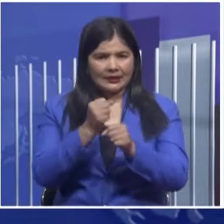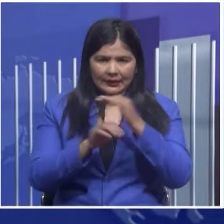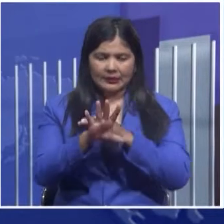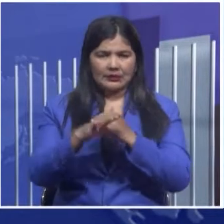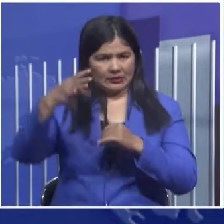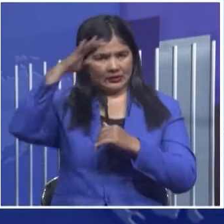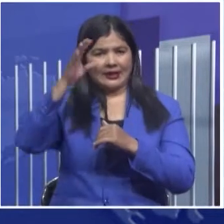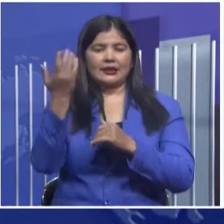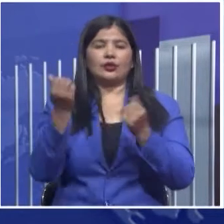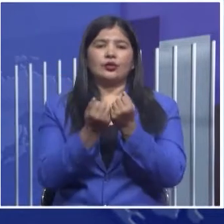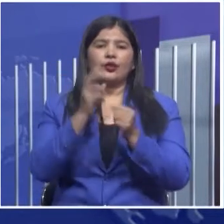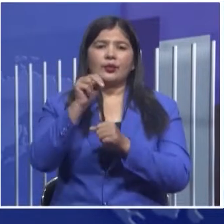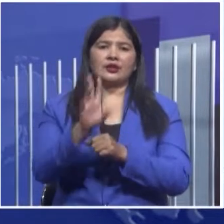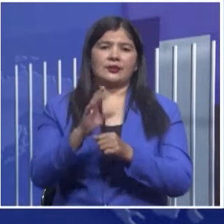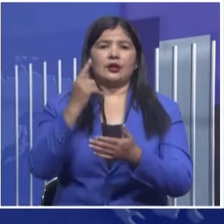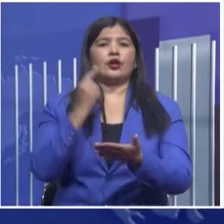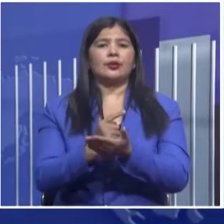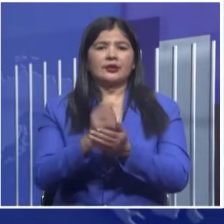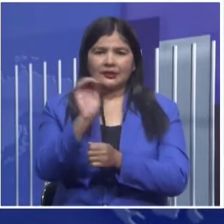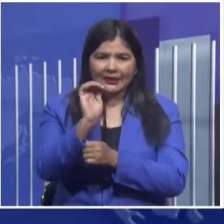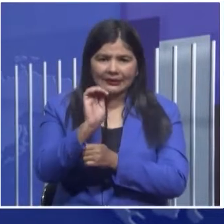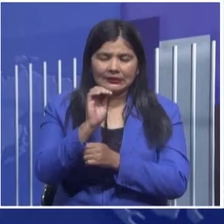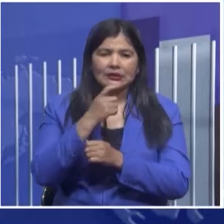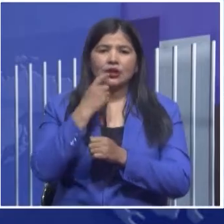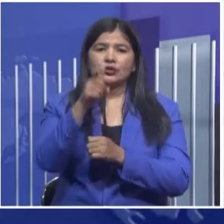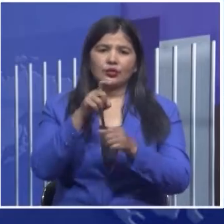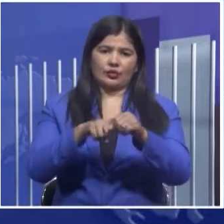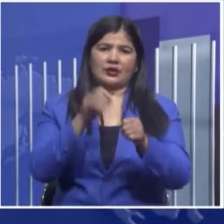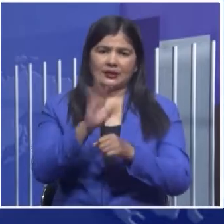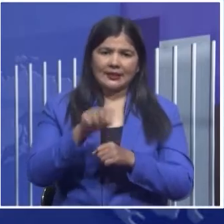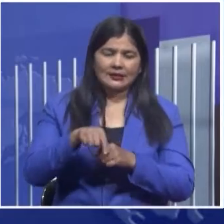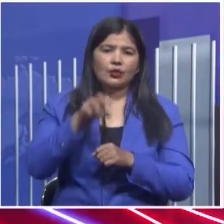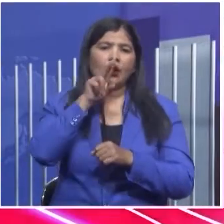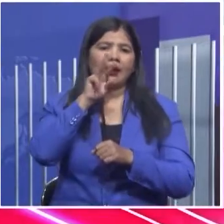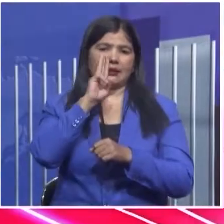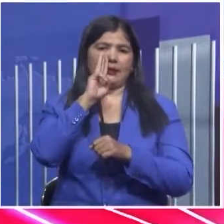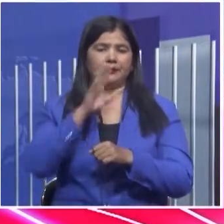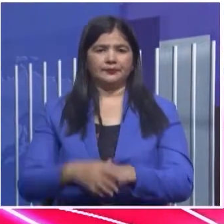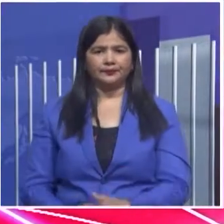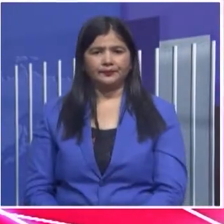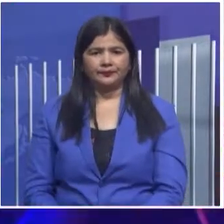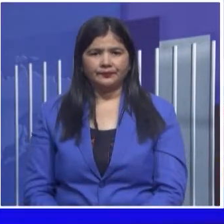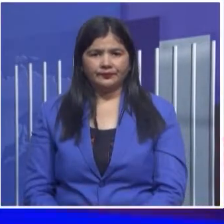सरकारले के गर्नुपर्छ भनेर कपिलवस्तुका केही नागरिकहरूलाई सोधेका छौँ। हेरौँ आजको आवाजमा।